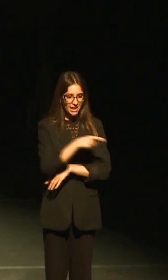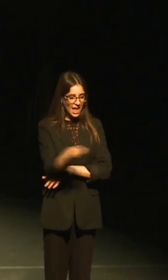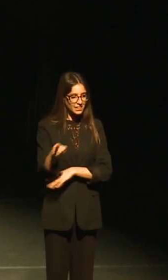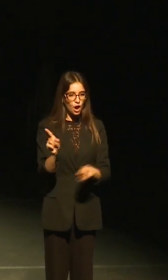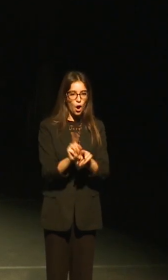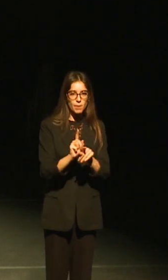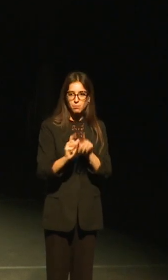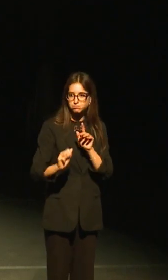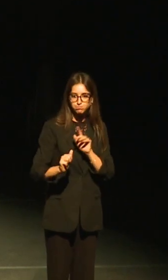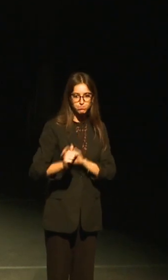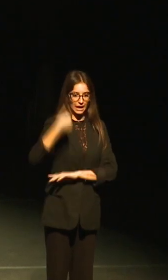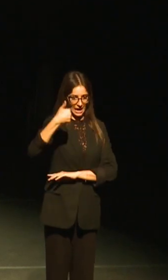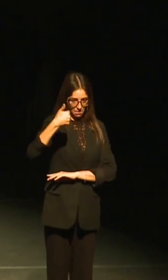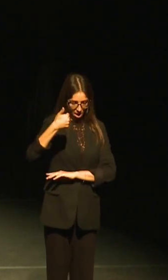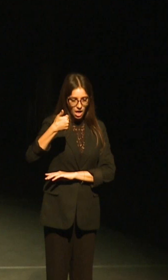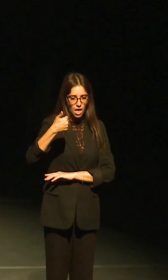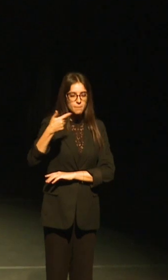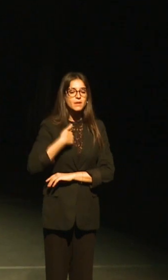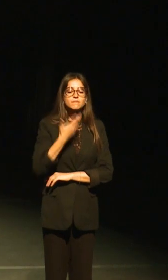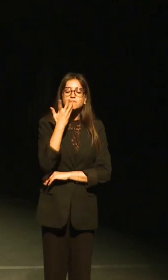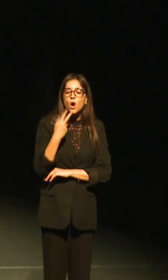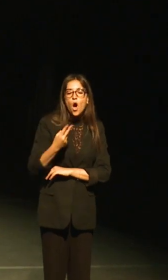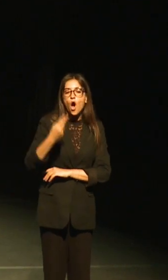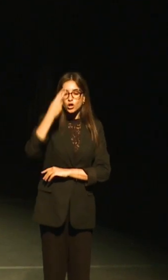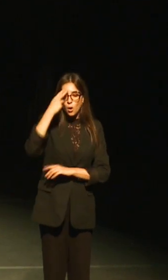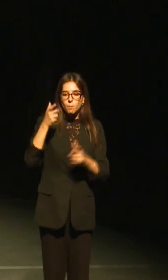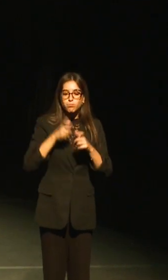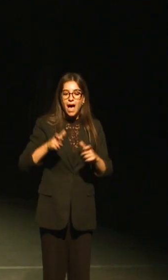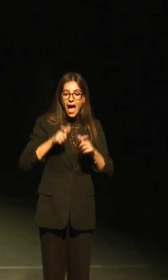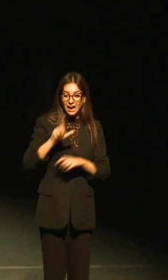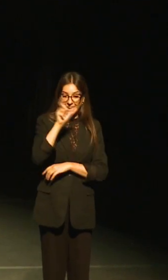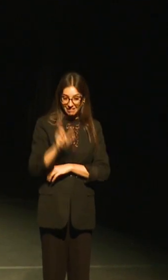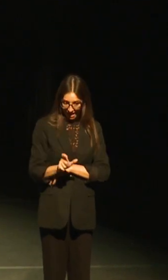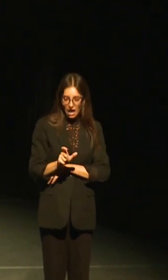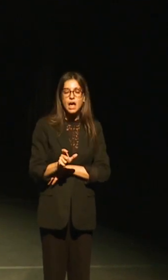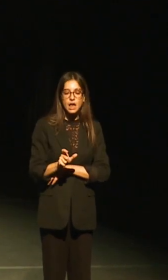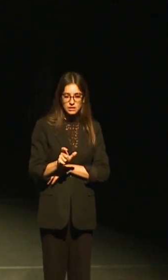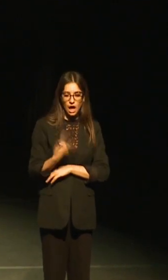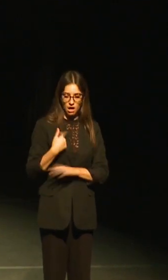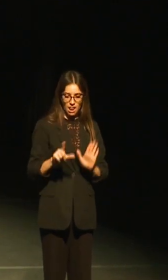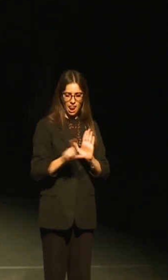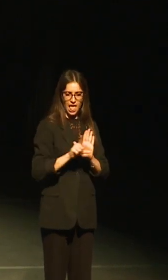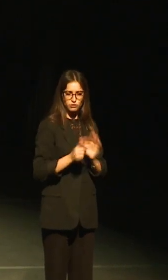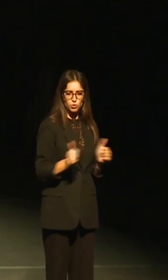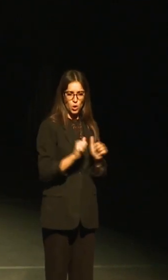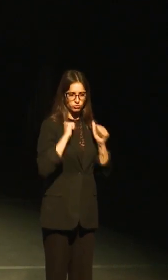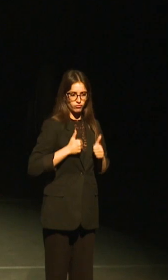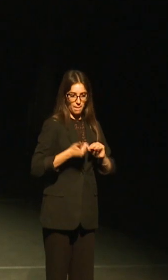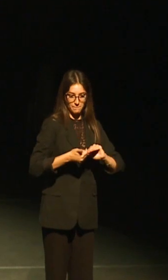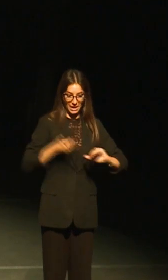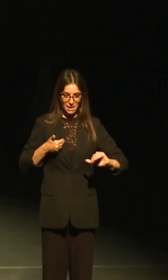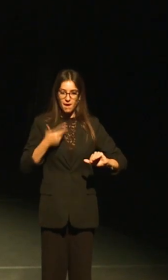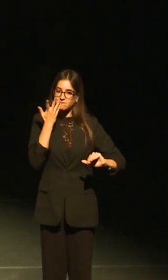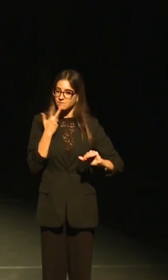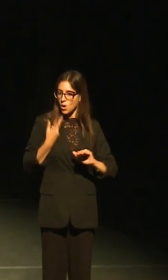ricordare Banca d'Italia che decise di iscriversi poco prima dell'approvazione della legge sulle unioni civili per dire io lo faccio